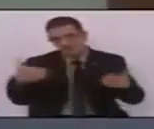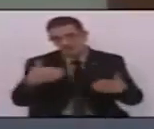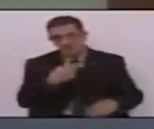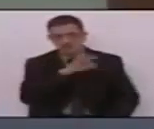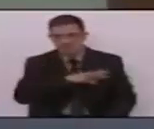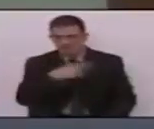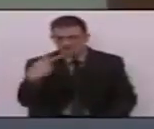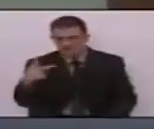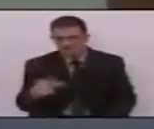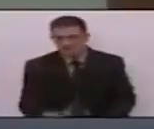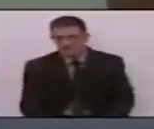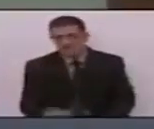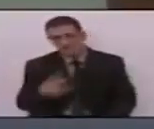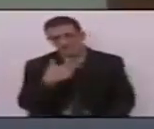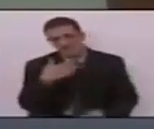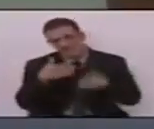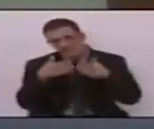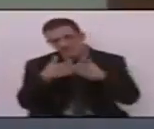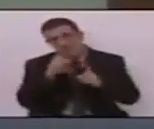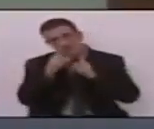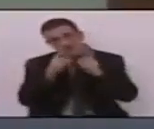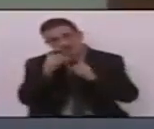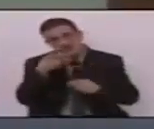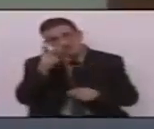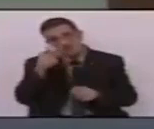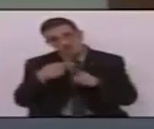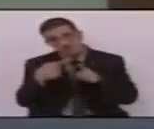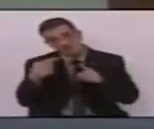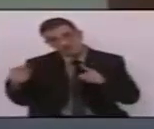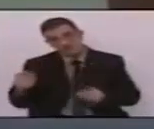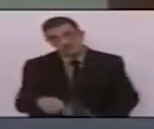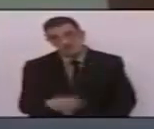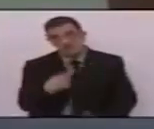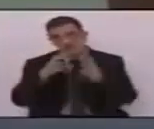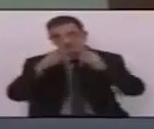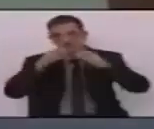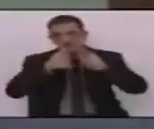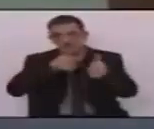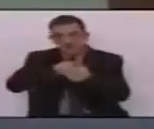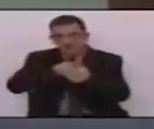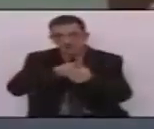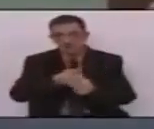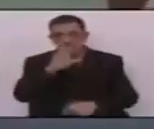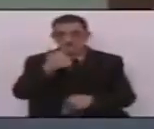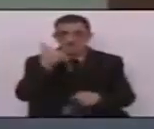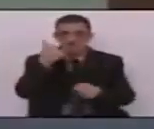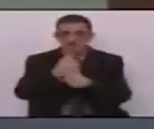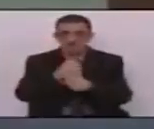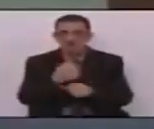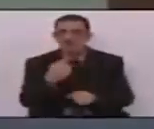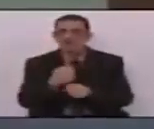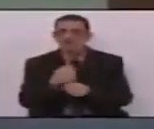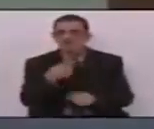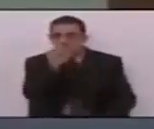اكثر؟ سيد الوزير لازم نطرحوا عدة أسئلة، ولازم نحاسبوا هذ الناس بعد ما فاتت 5 سنوات، واش درتوا لنا